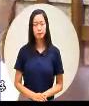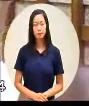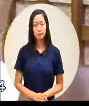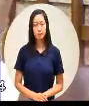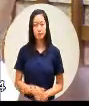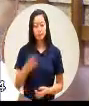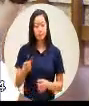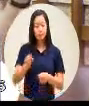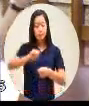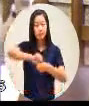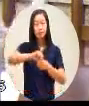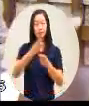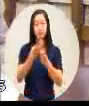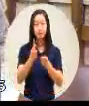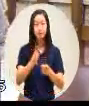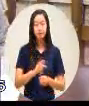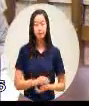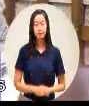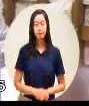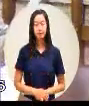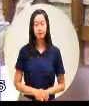来，再两分钟了。